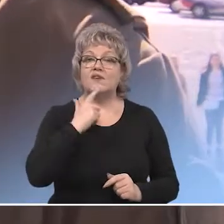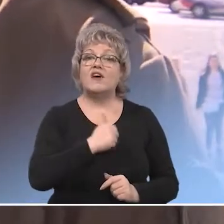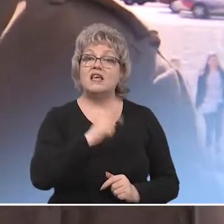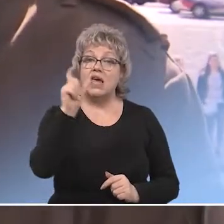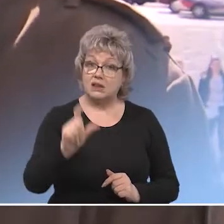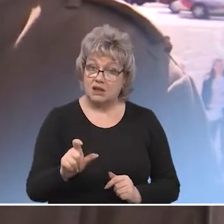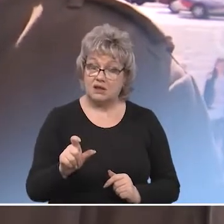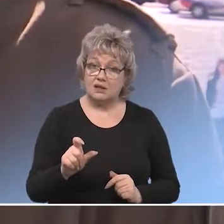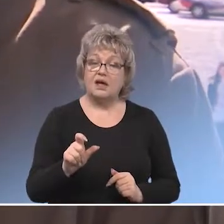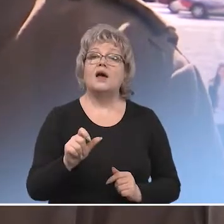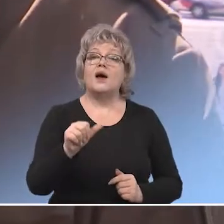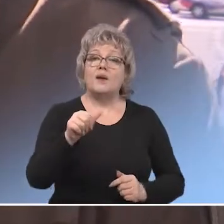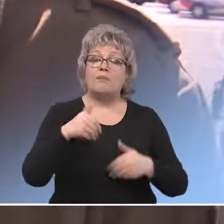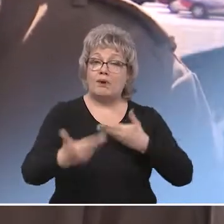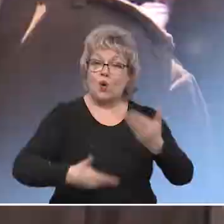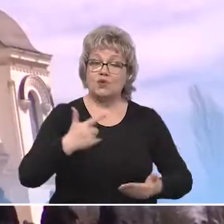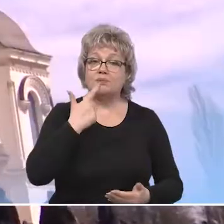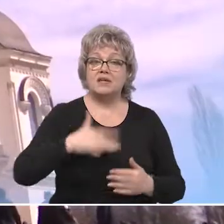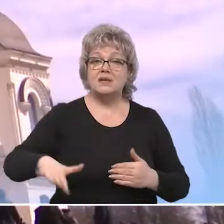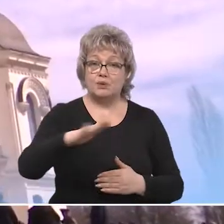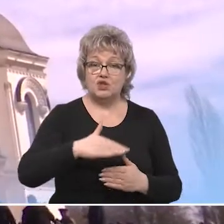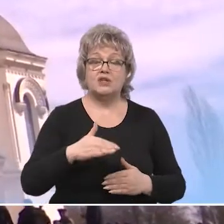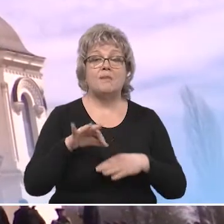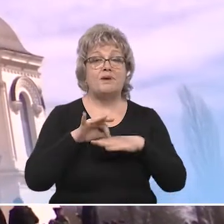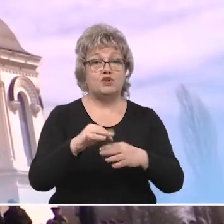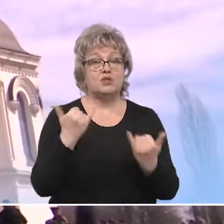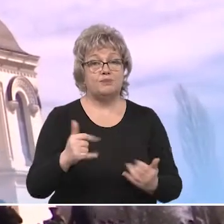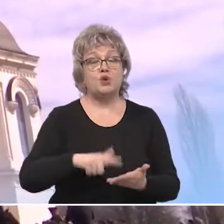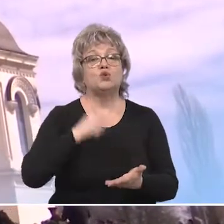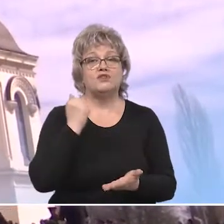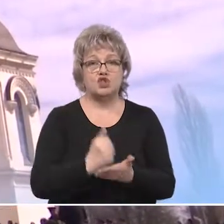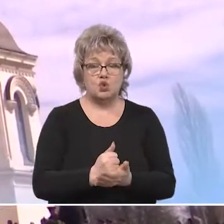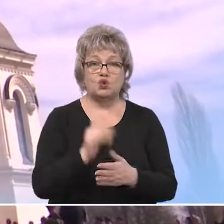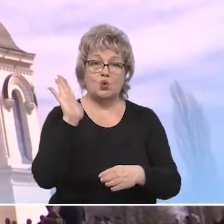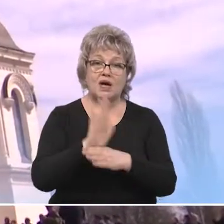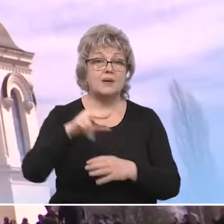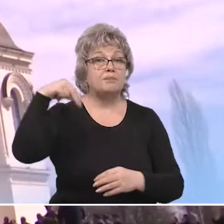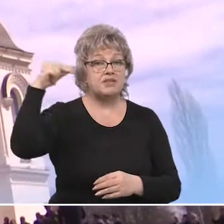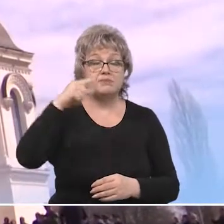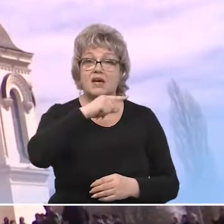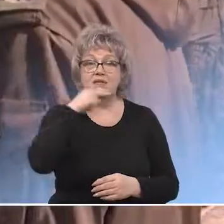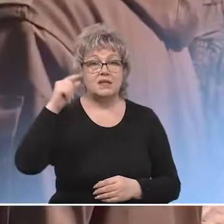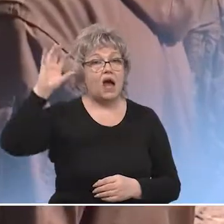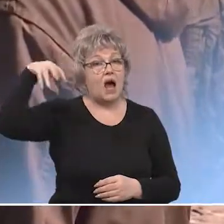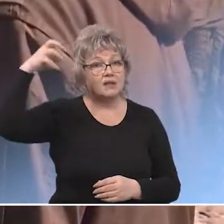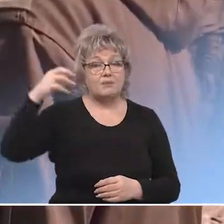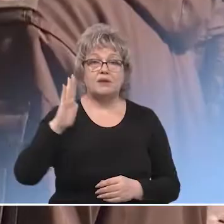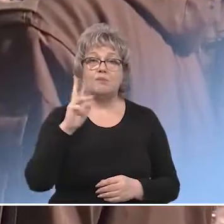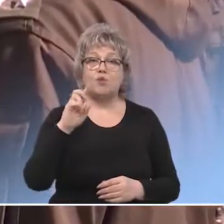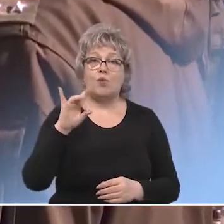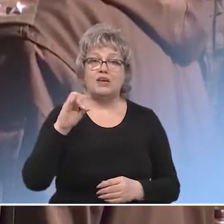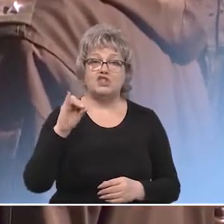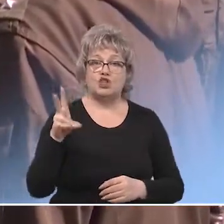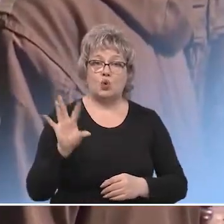Не каждый военный проходит по Красной площади. Парадный расчет поведет теперь уже утвержденный указом президента России атаман